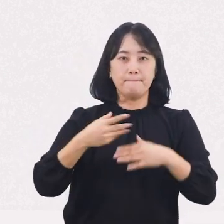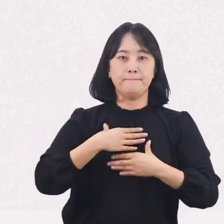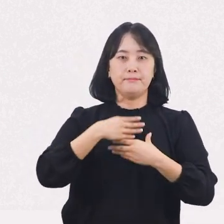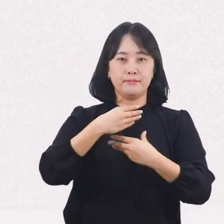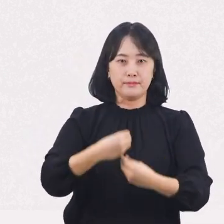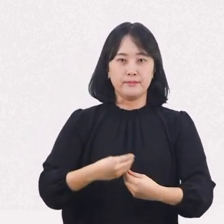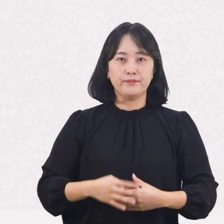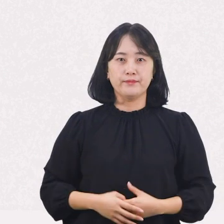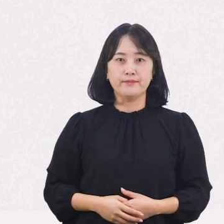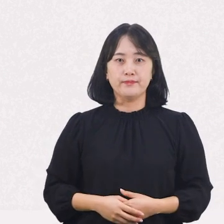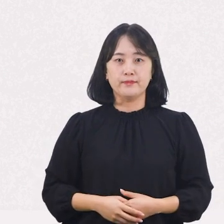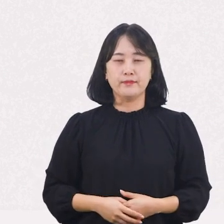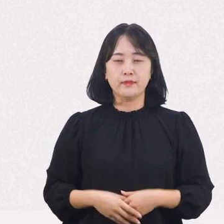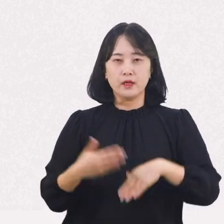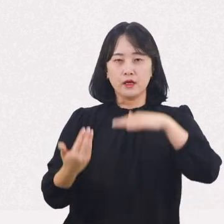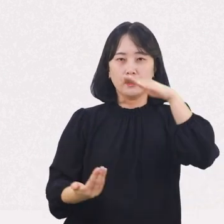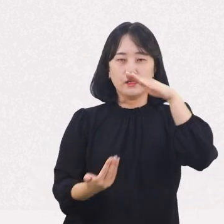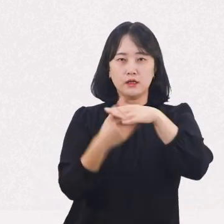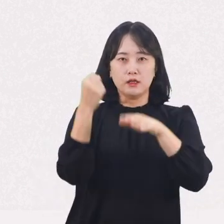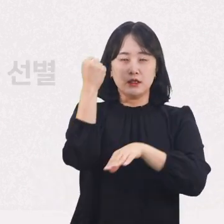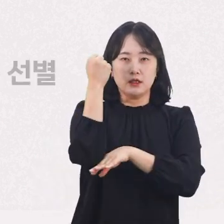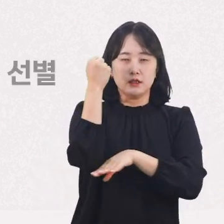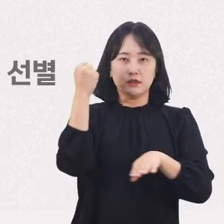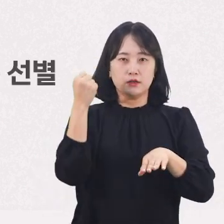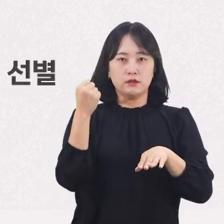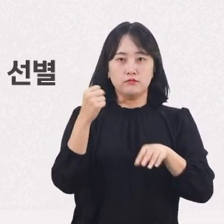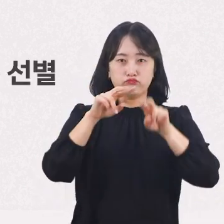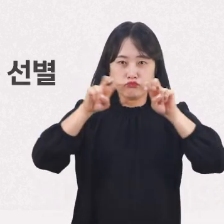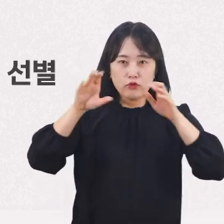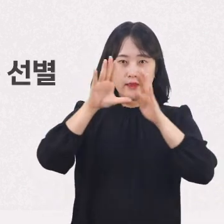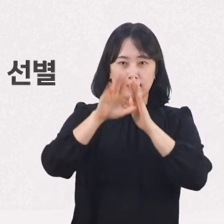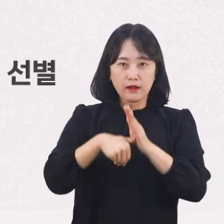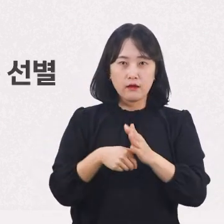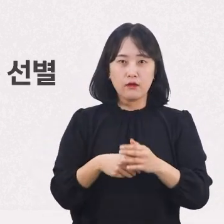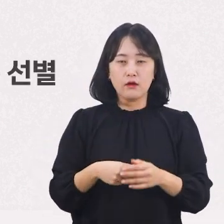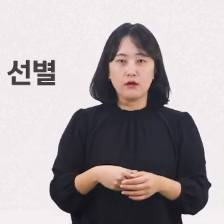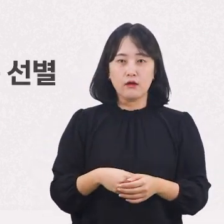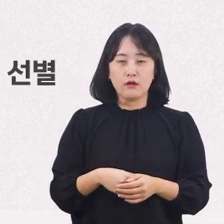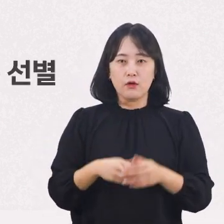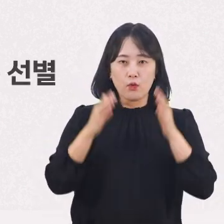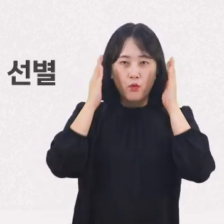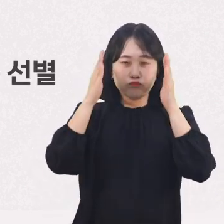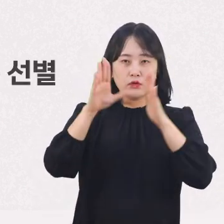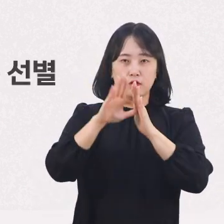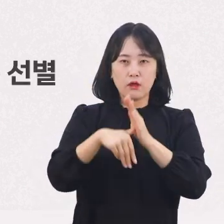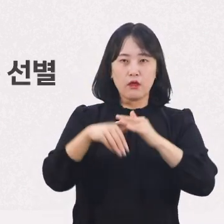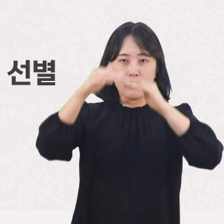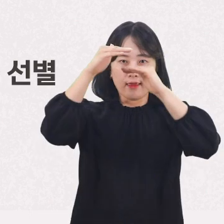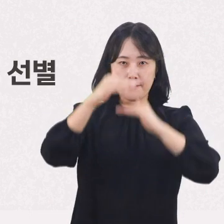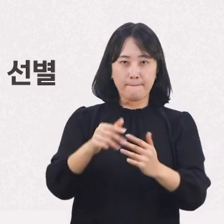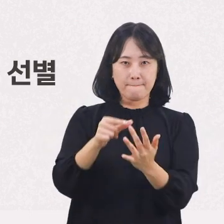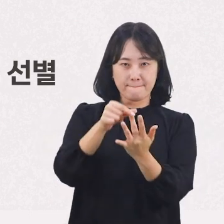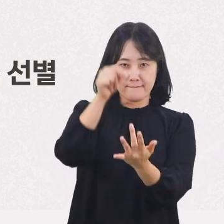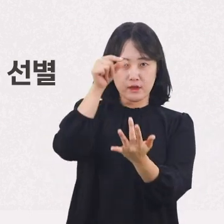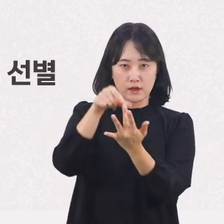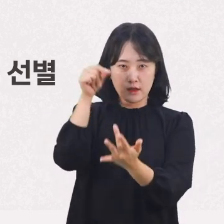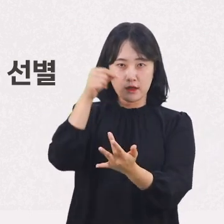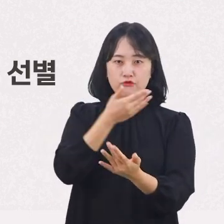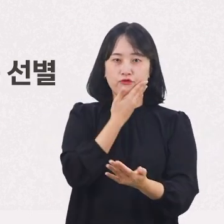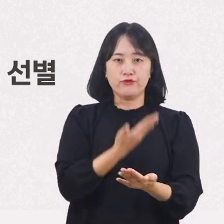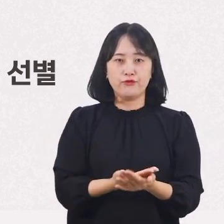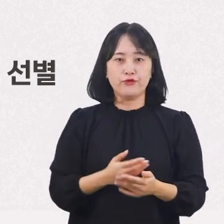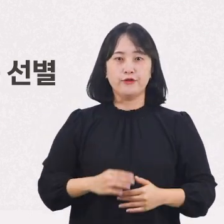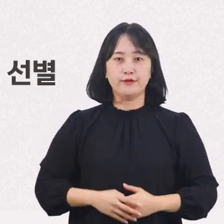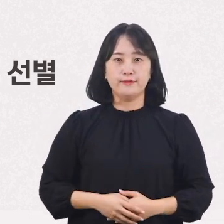편리합니다. 성취 기준을 분류할 때는 자신이 세계 시민 교육 수업에서 다룰 내용을 선별하는 것이 매우